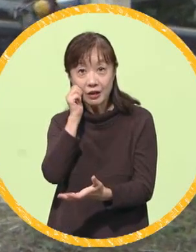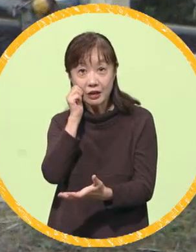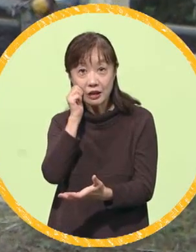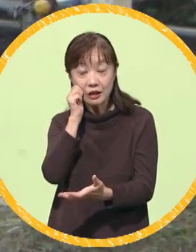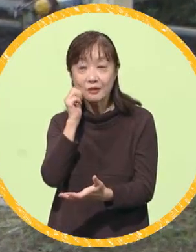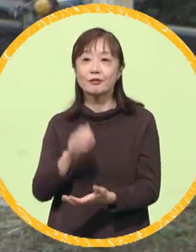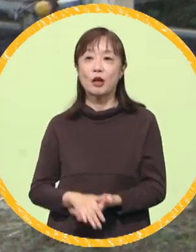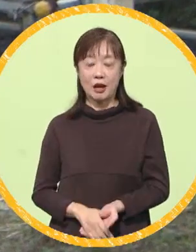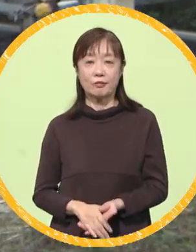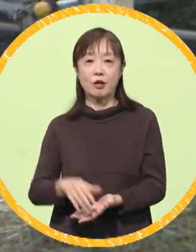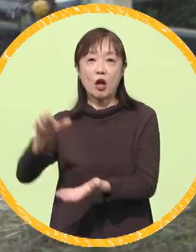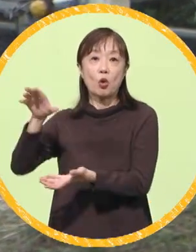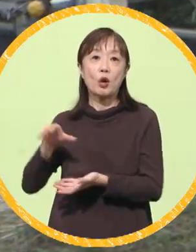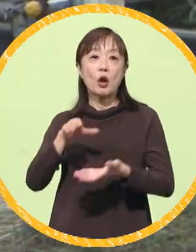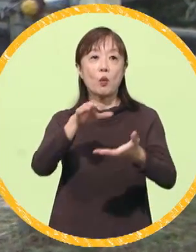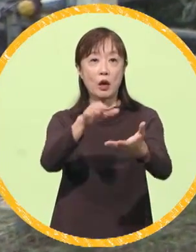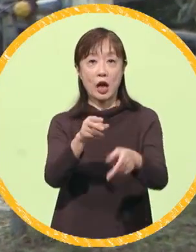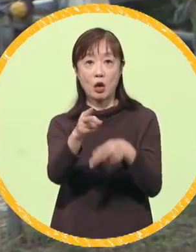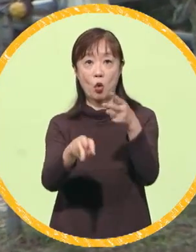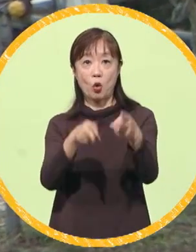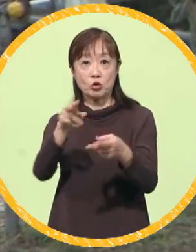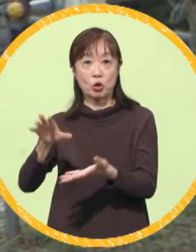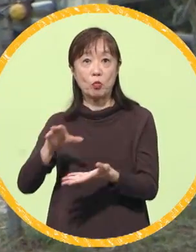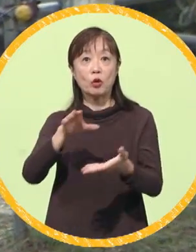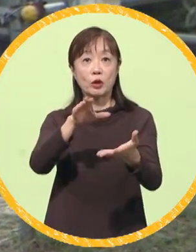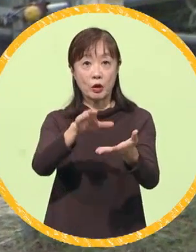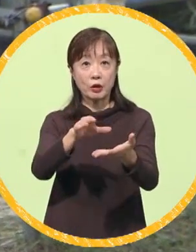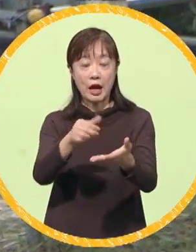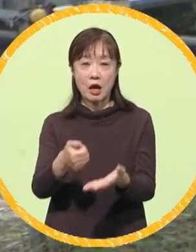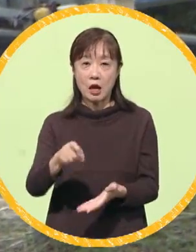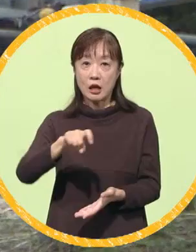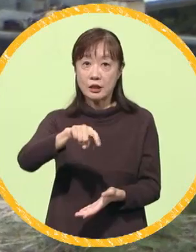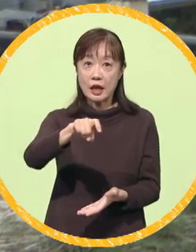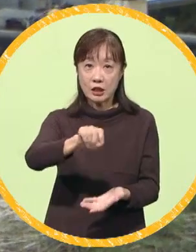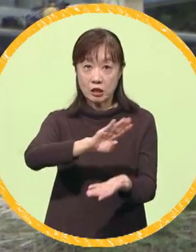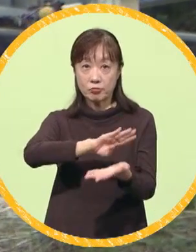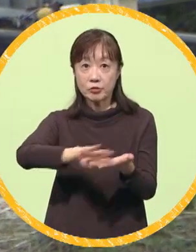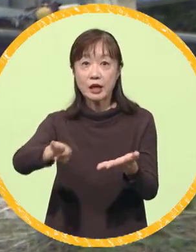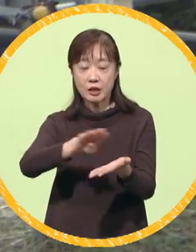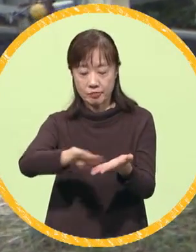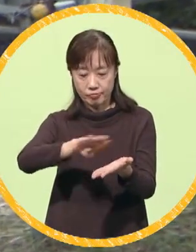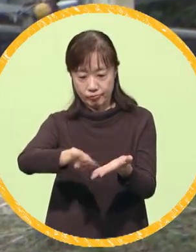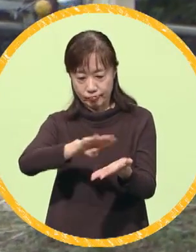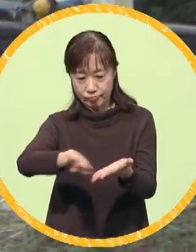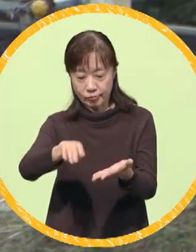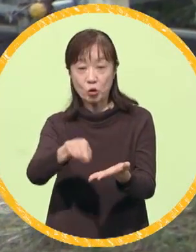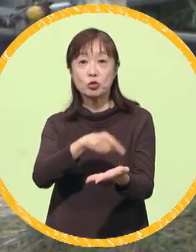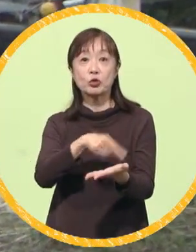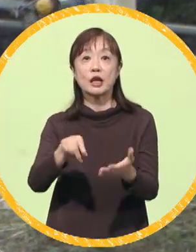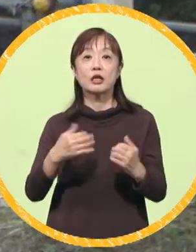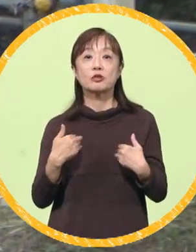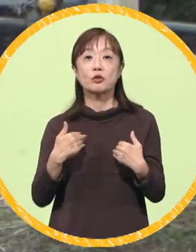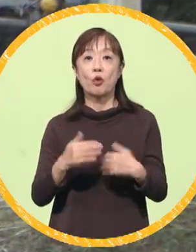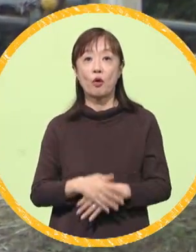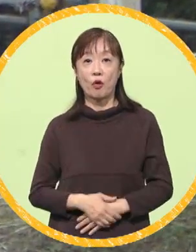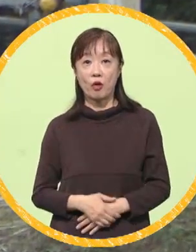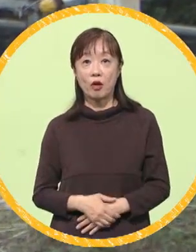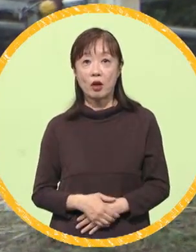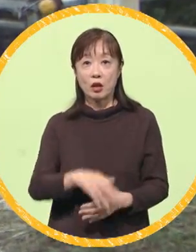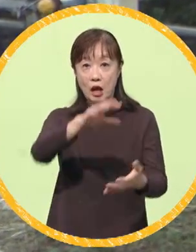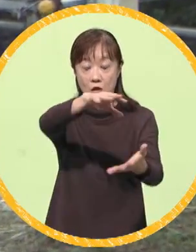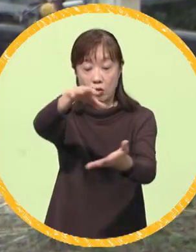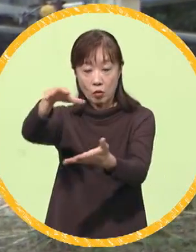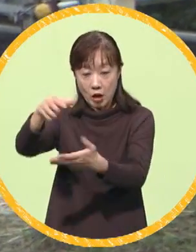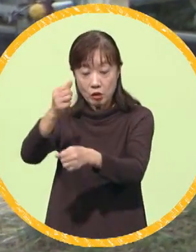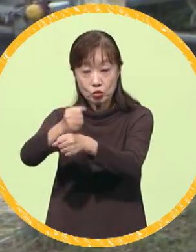ず工場で殺菌処理をお願いしていて、そのまま飲むことはできません。 あ、そうなんですね。 はい、でも相原牛乳も加